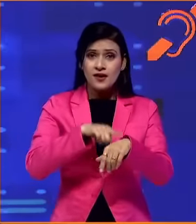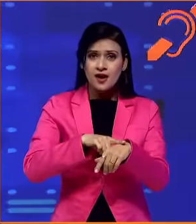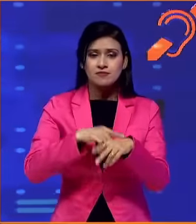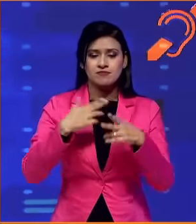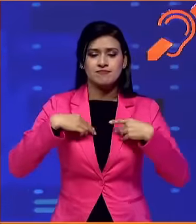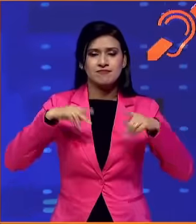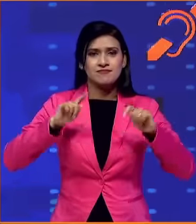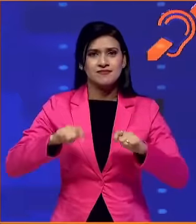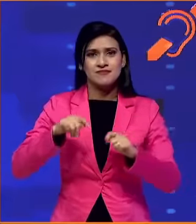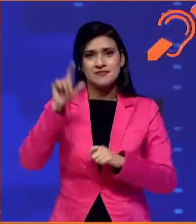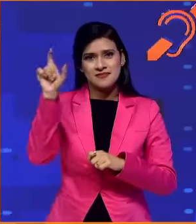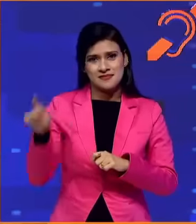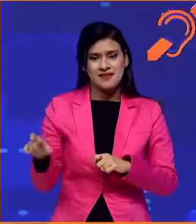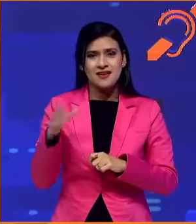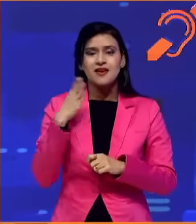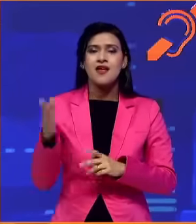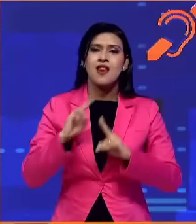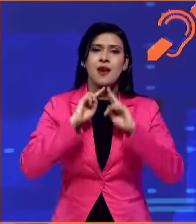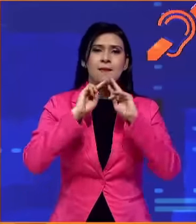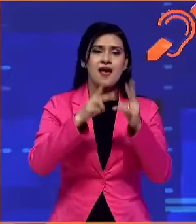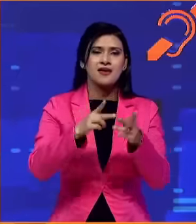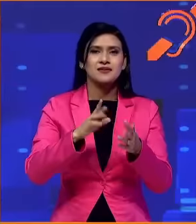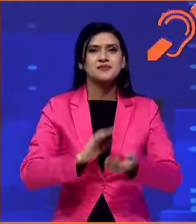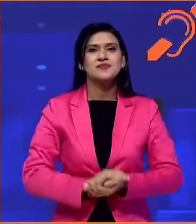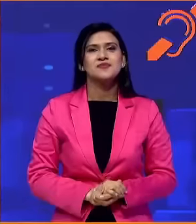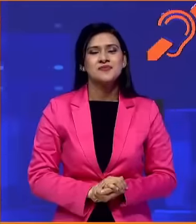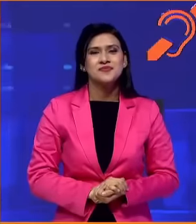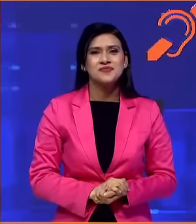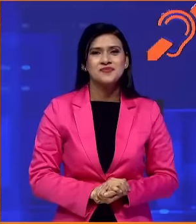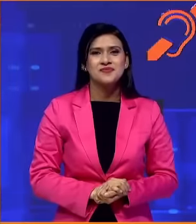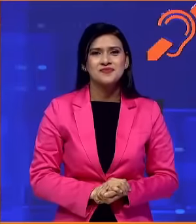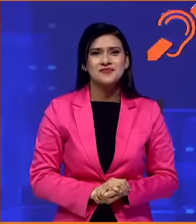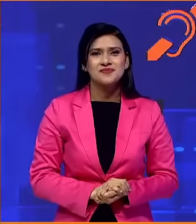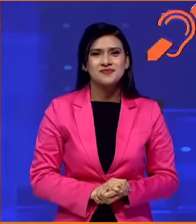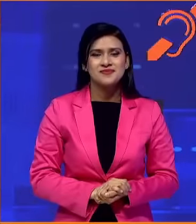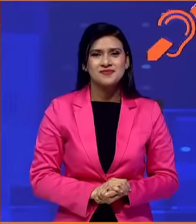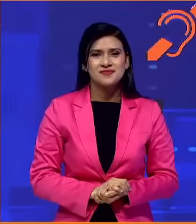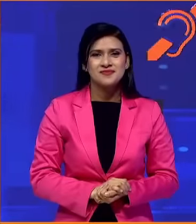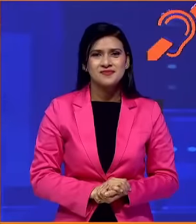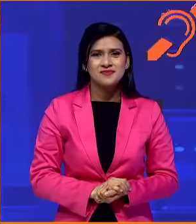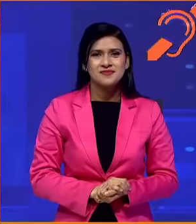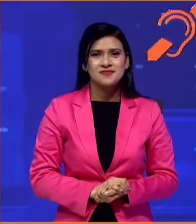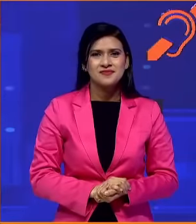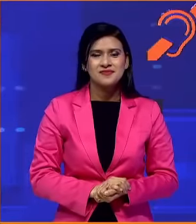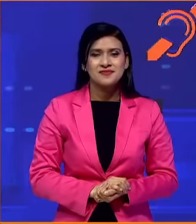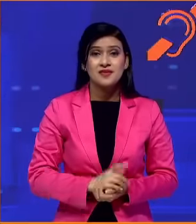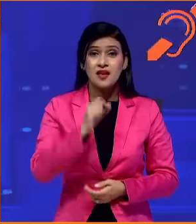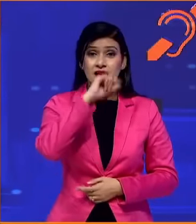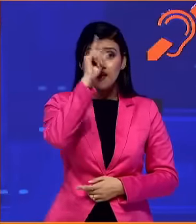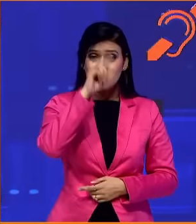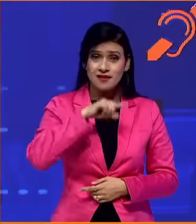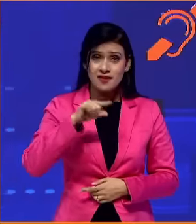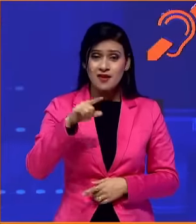अदालत'मामलेमेंआजकेन्यायाधीश संजीवश्रीवास्तवकेफैसलेकासमयआगयाहै।सचिन,